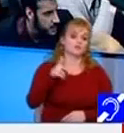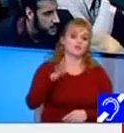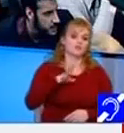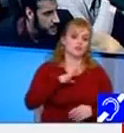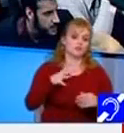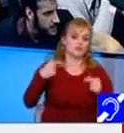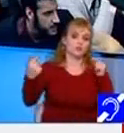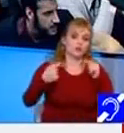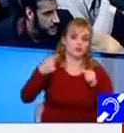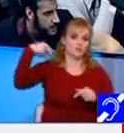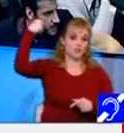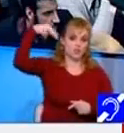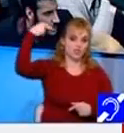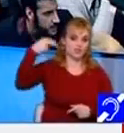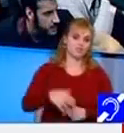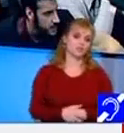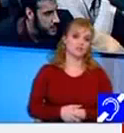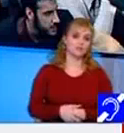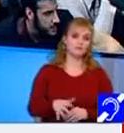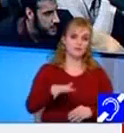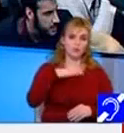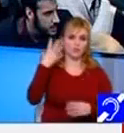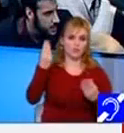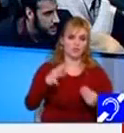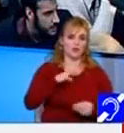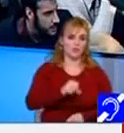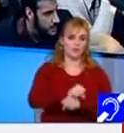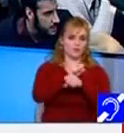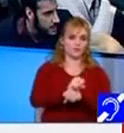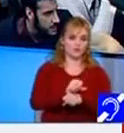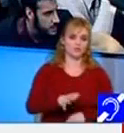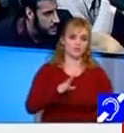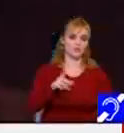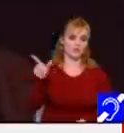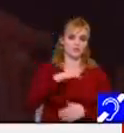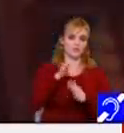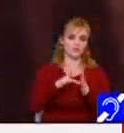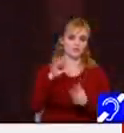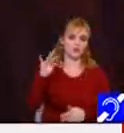făcut de președintele Hassan Rouhani după mai multe zile de proteste antiguvernamentale.